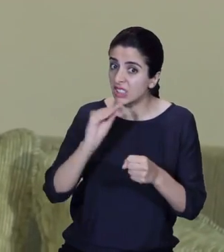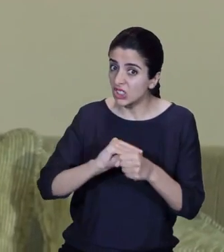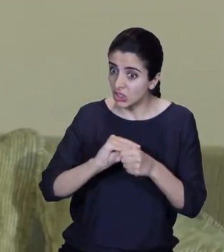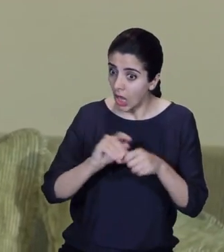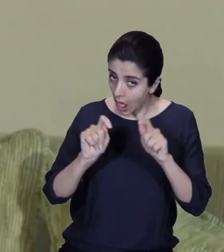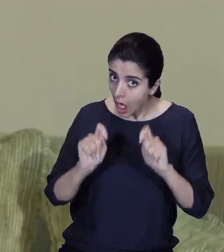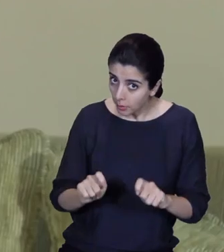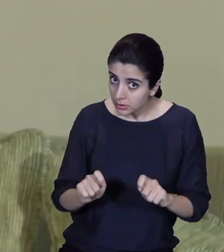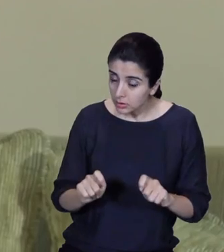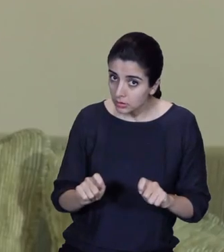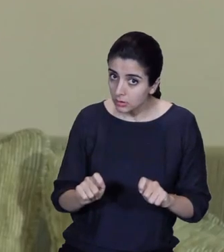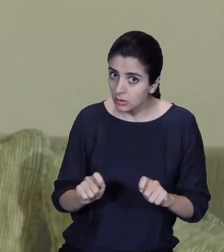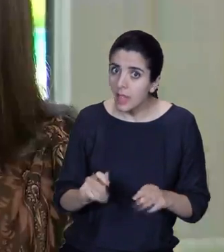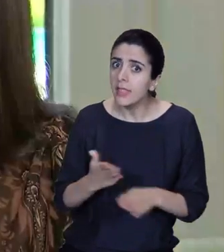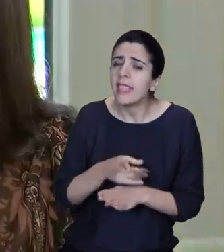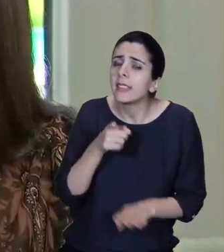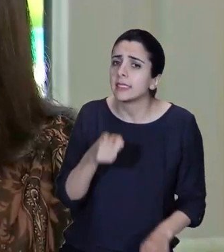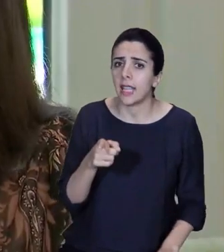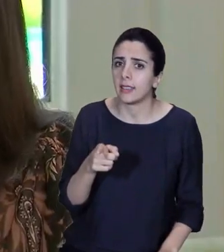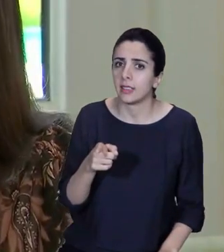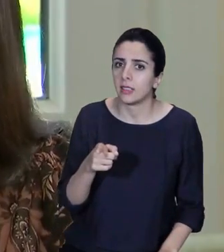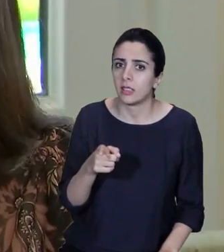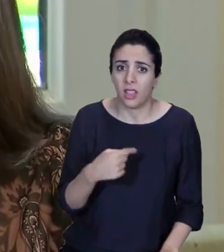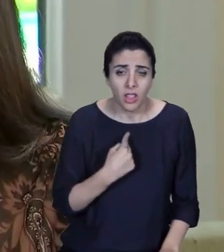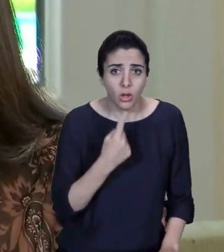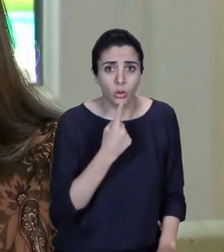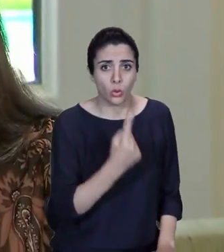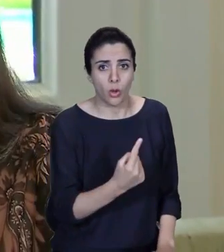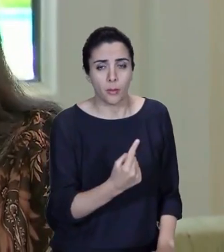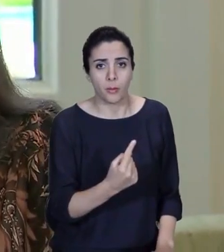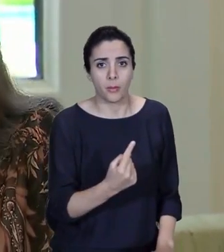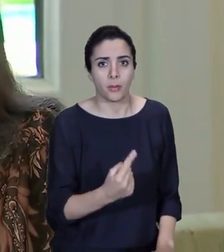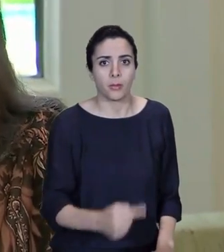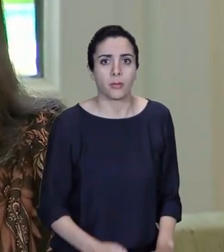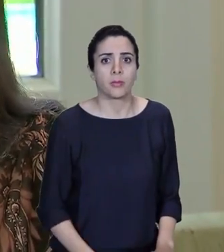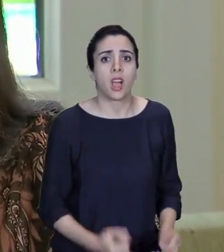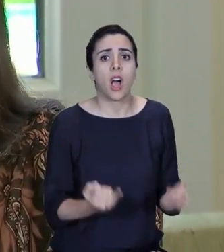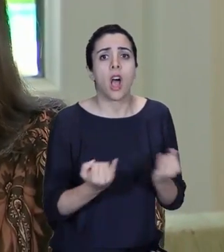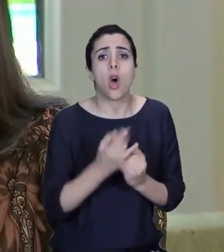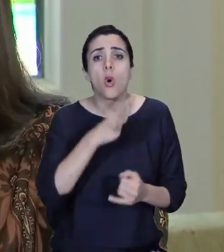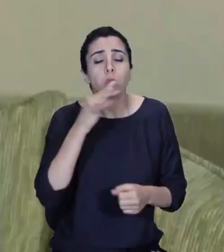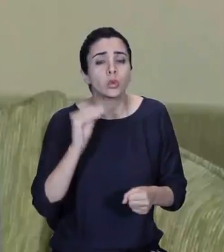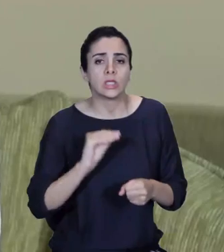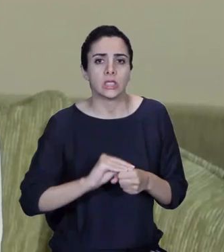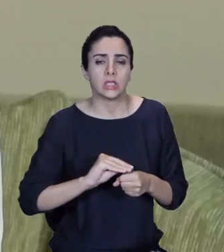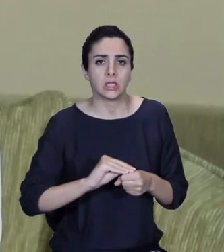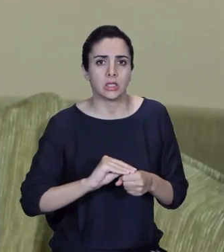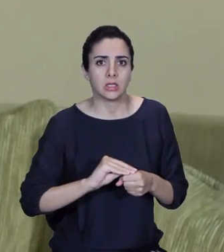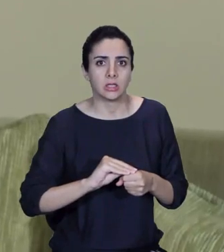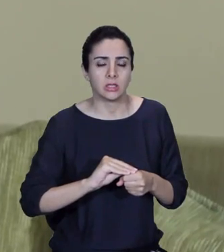bunlara girdiyse bile niye sen? Dedim ya, kardeşinin mutluluğu için.